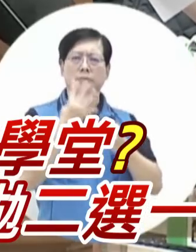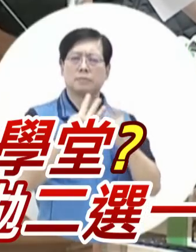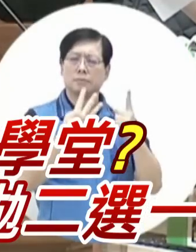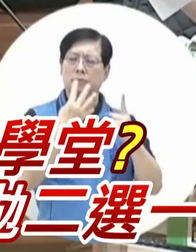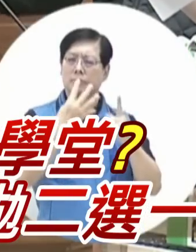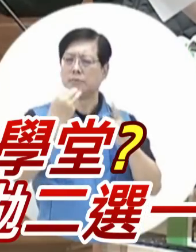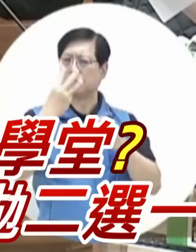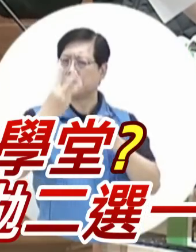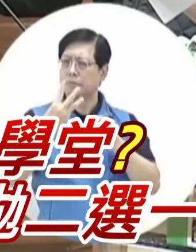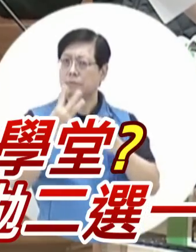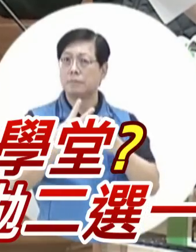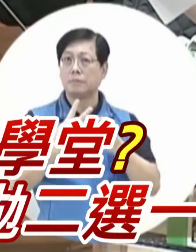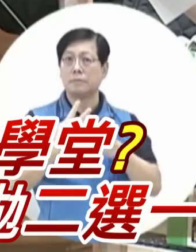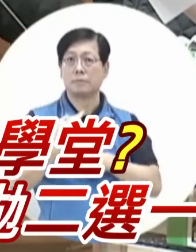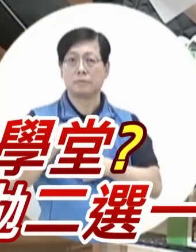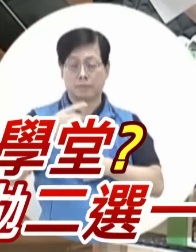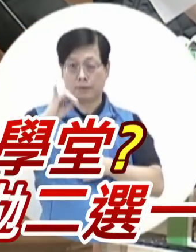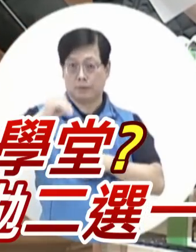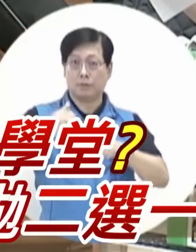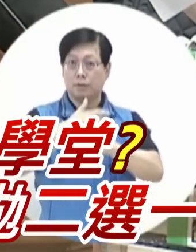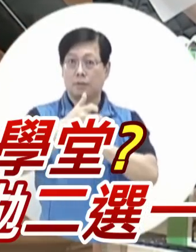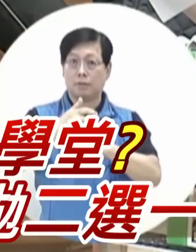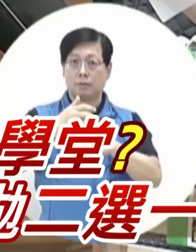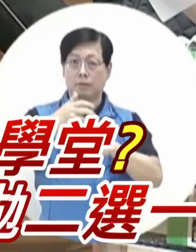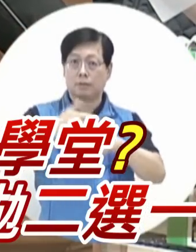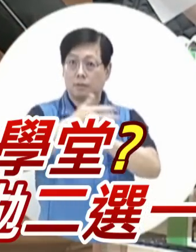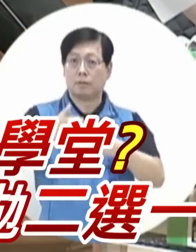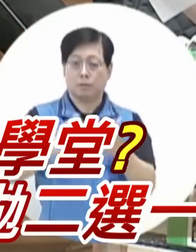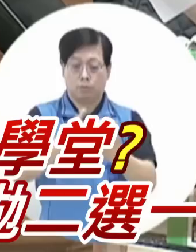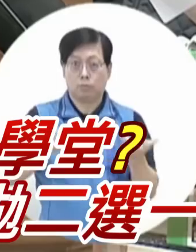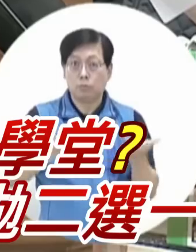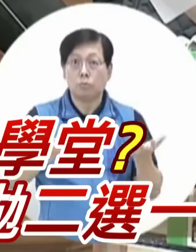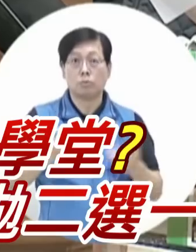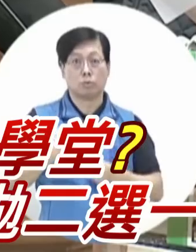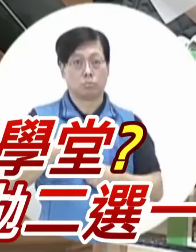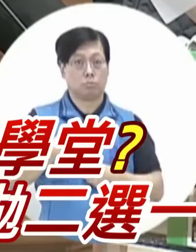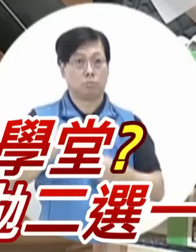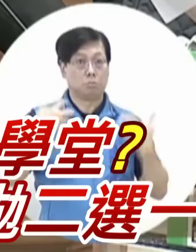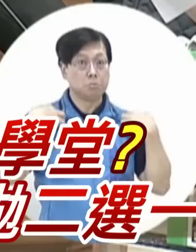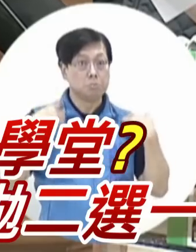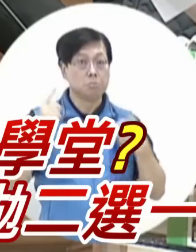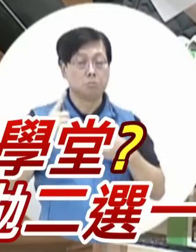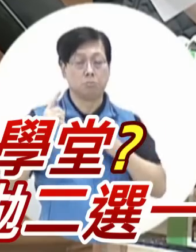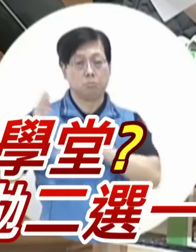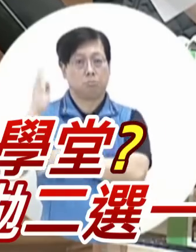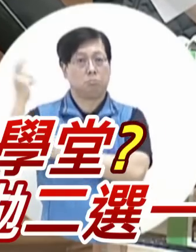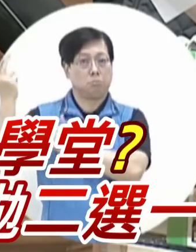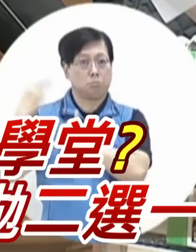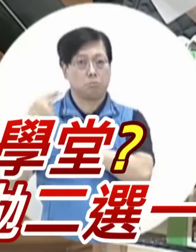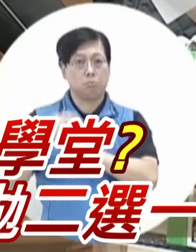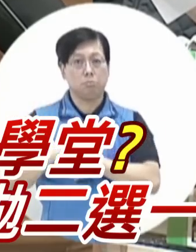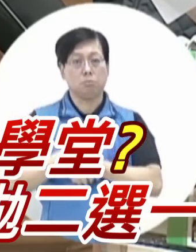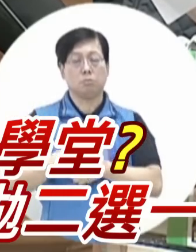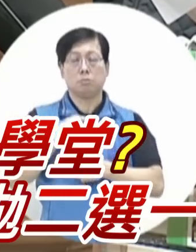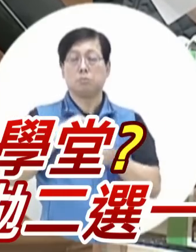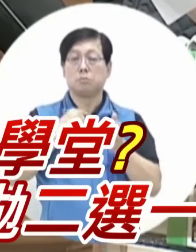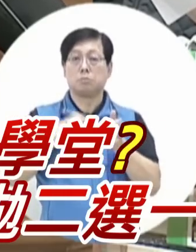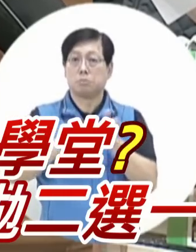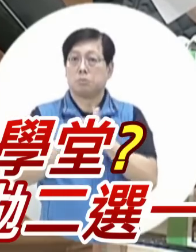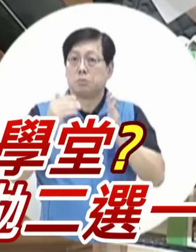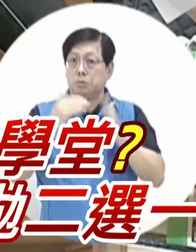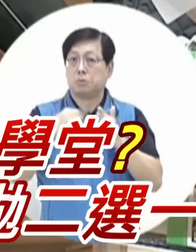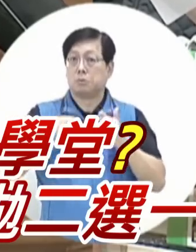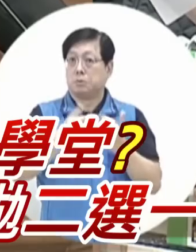93了94，千岛湖事件的时候，我是奉国家之令，以专家身